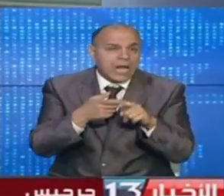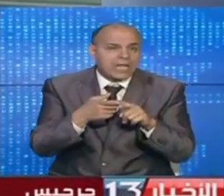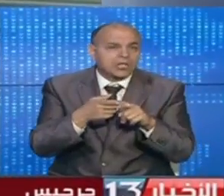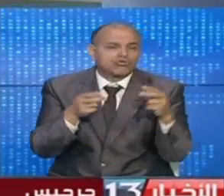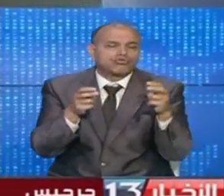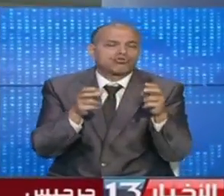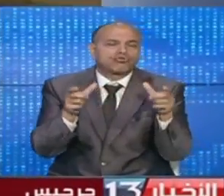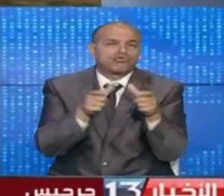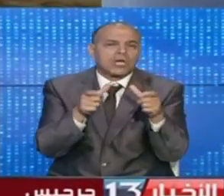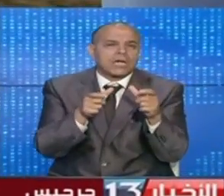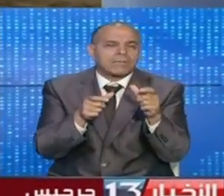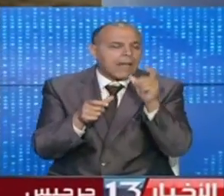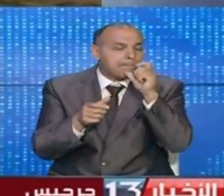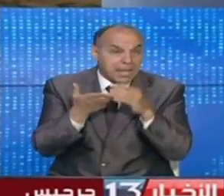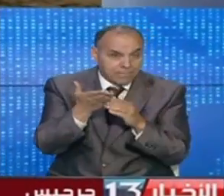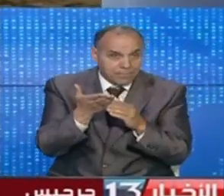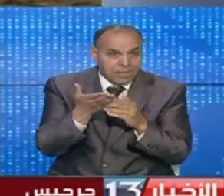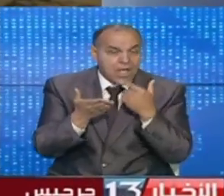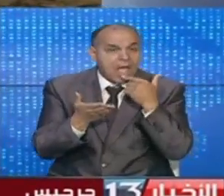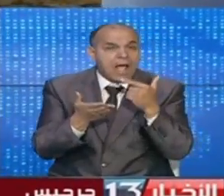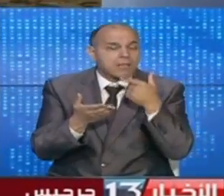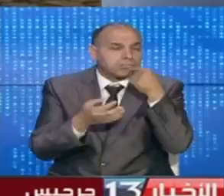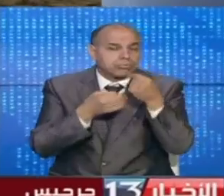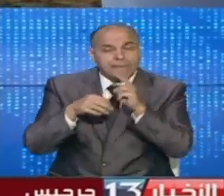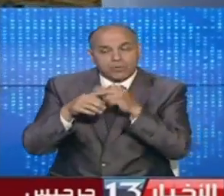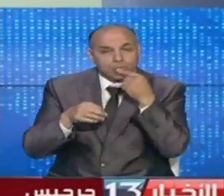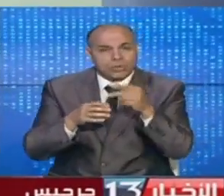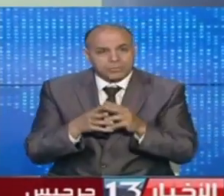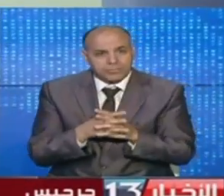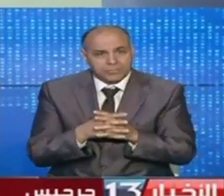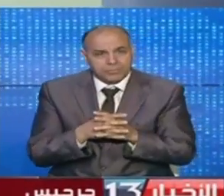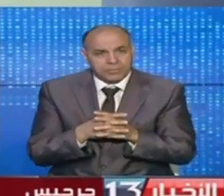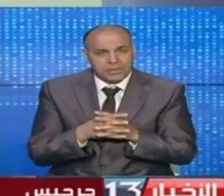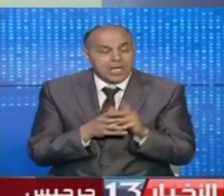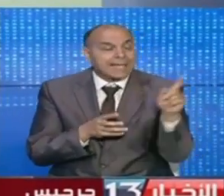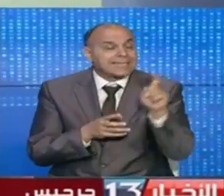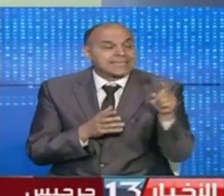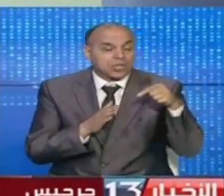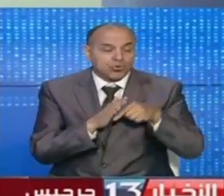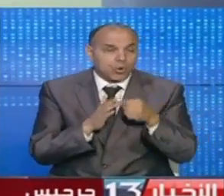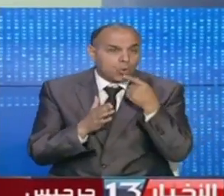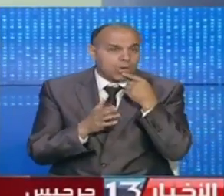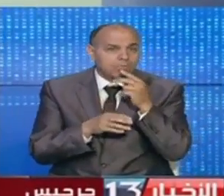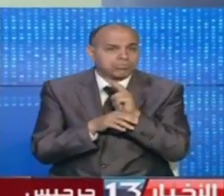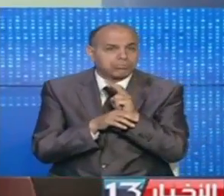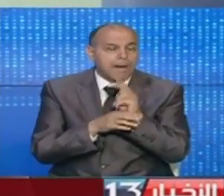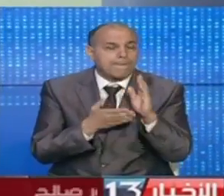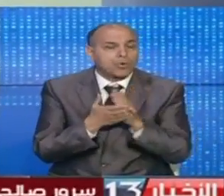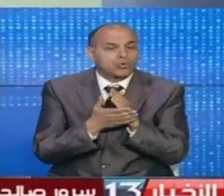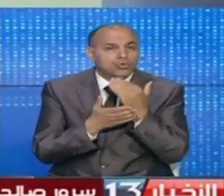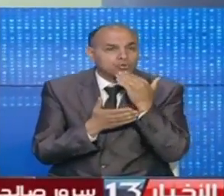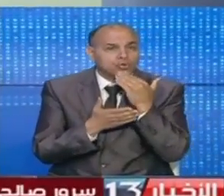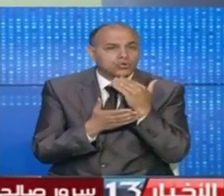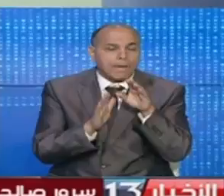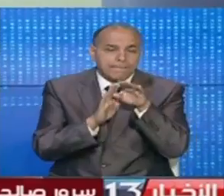الشركة التونسية لاستغلال وتوزيع المياه بحسب مسؤوليها. بالنسبة لجرجيس تم رصد مشاريع في